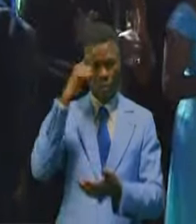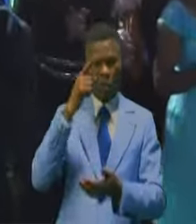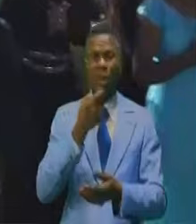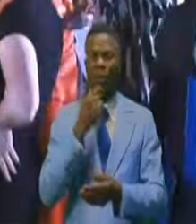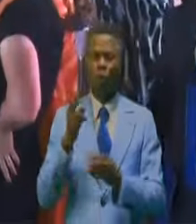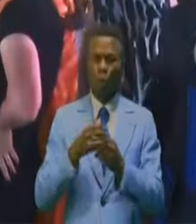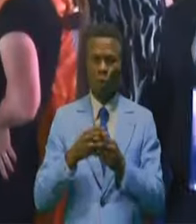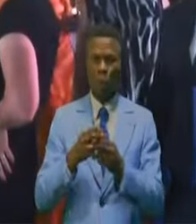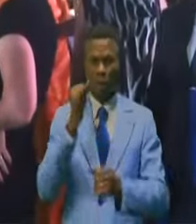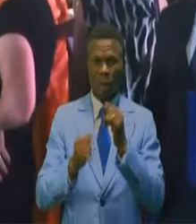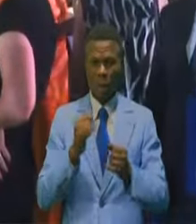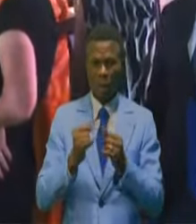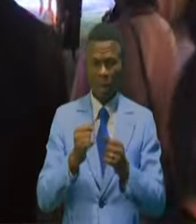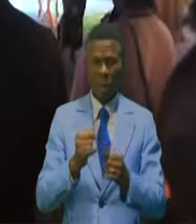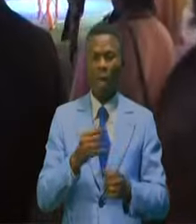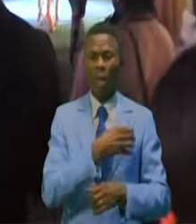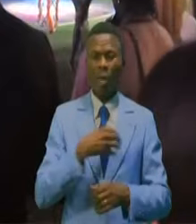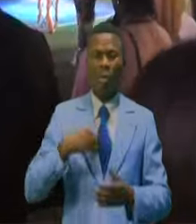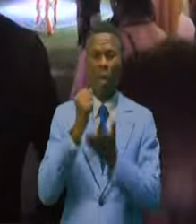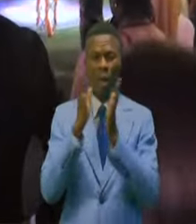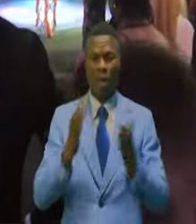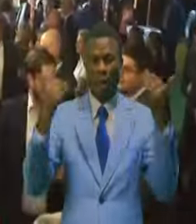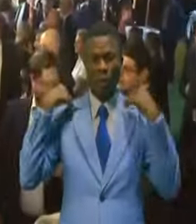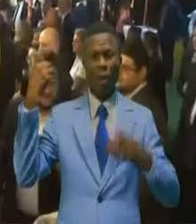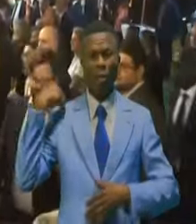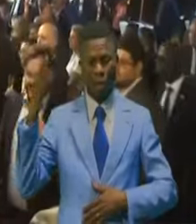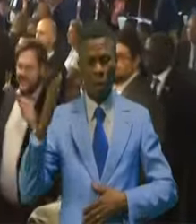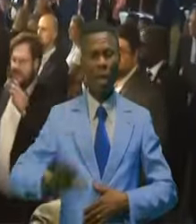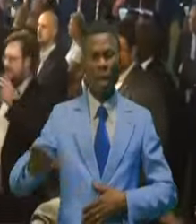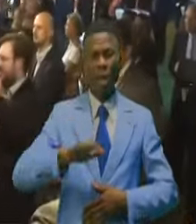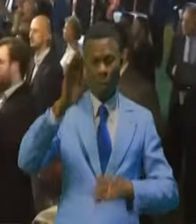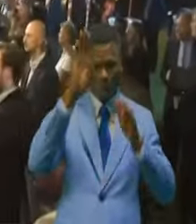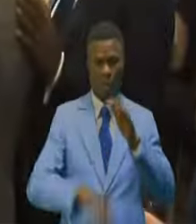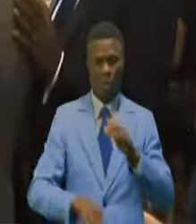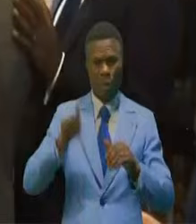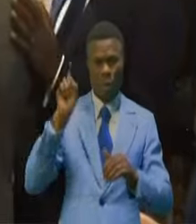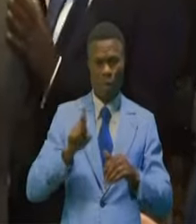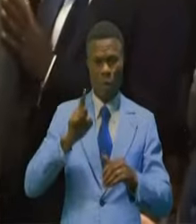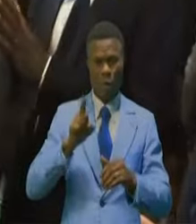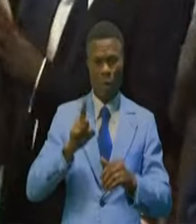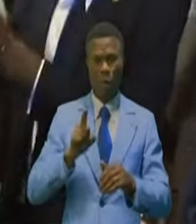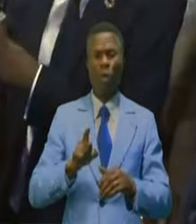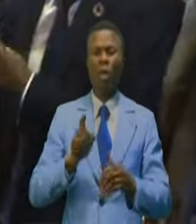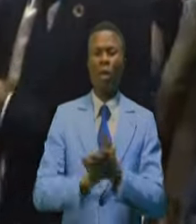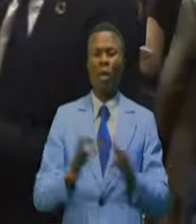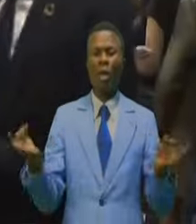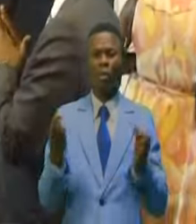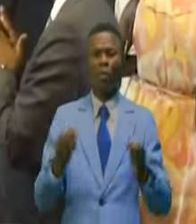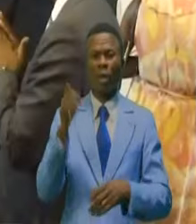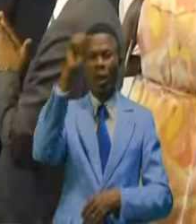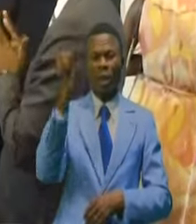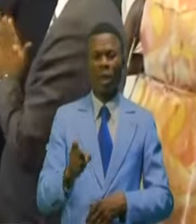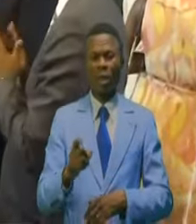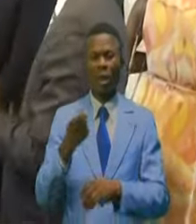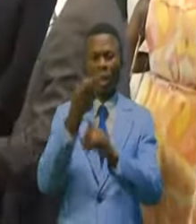histoire, l'ancienne reine Béatrice était encore chef d'État. Le Pays-Bas célébrait le jour de la reine le 30 avril. Cela